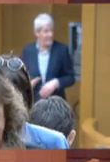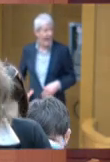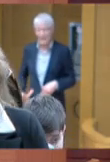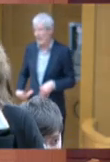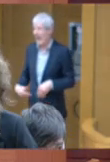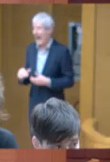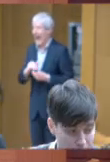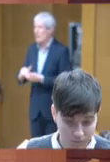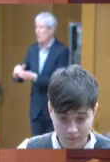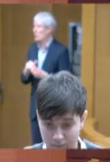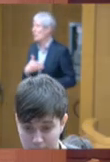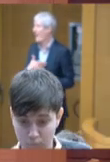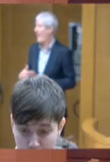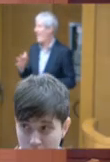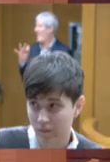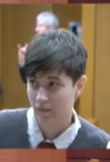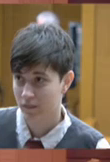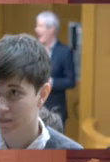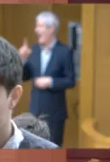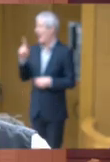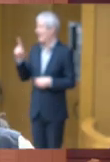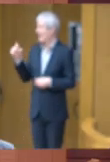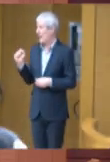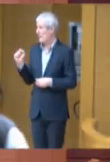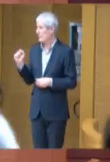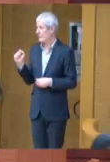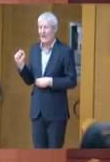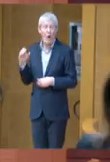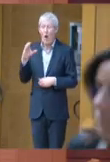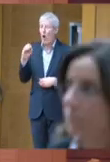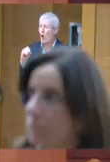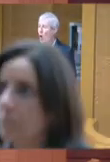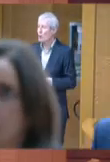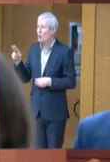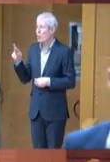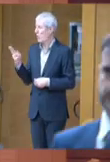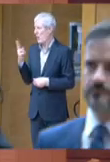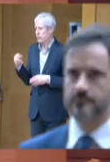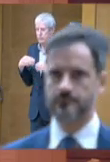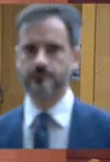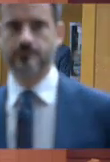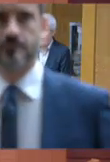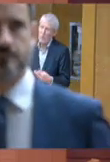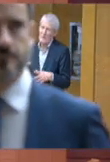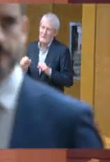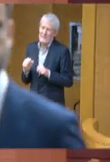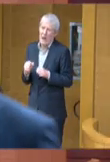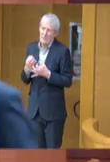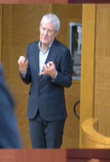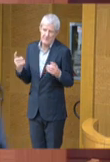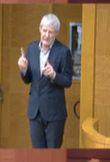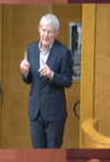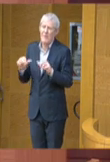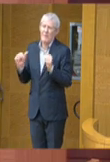FIADDA. Non potrà intervenire Antonio Cotura per motivi di salute, a cui facciamo i nostri migliori auguri,